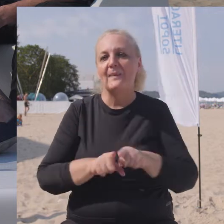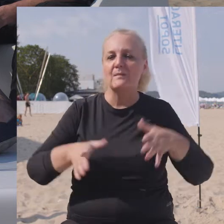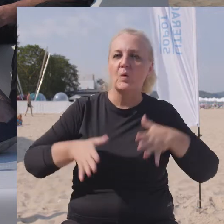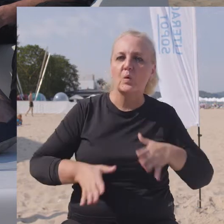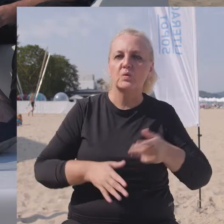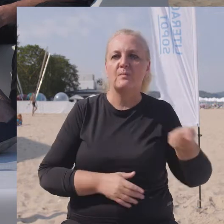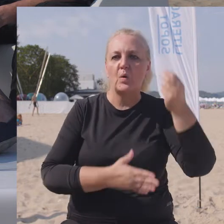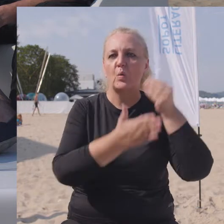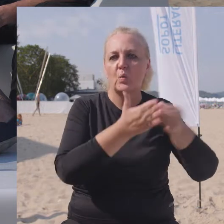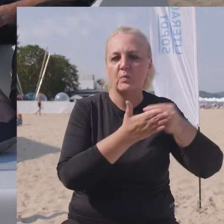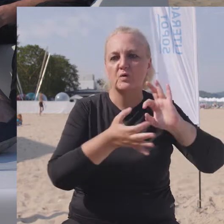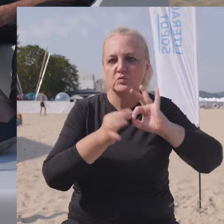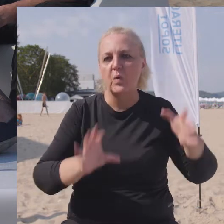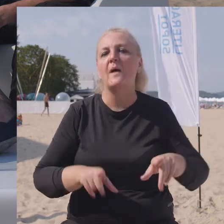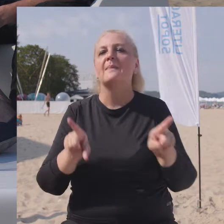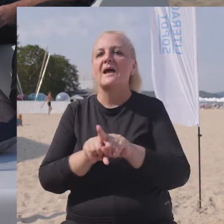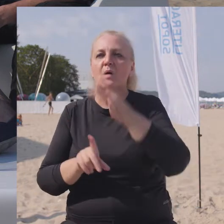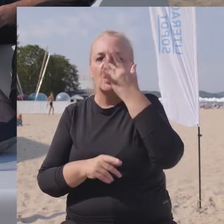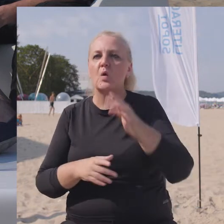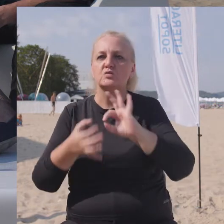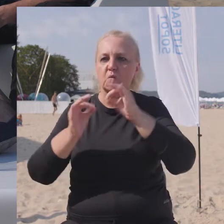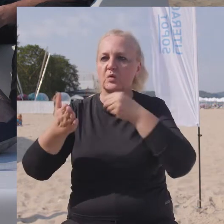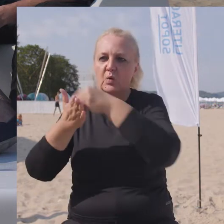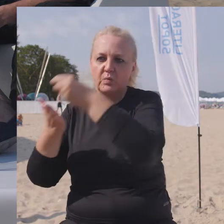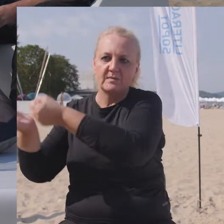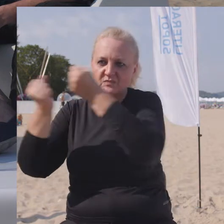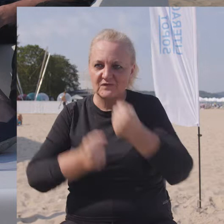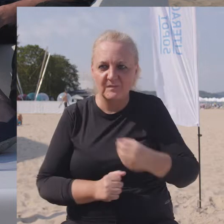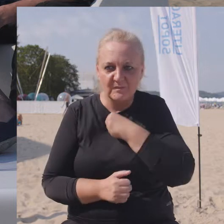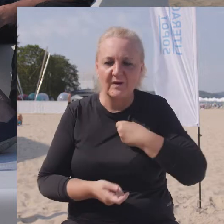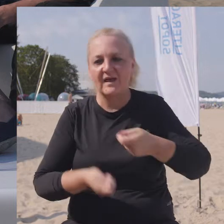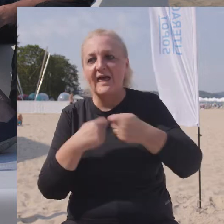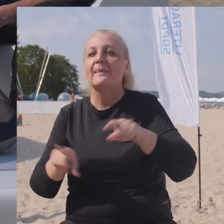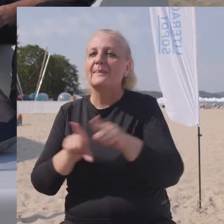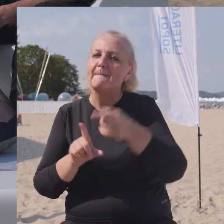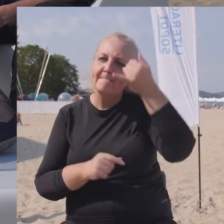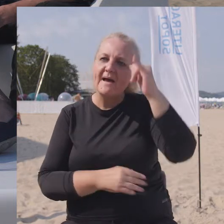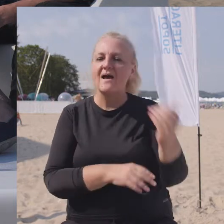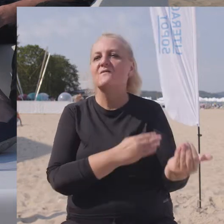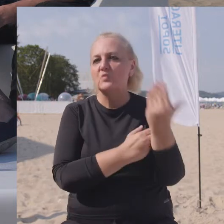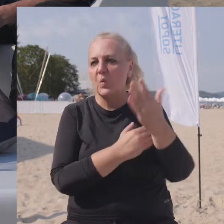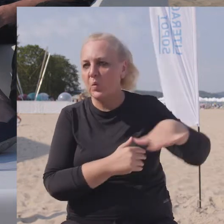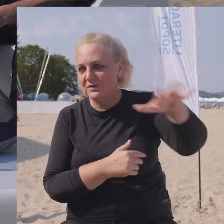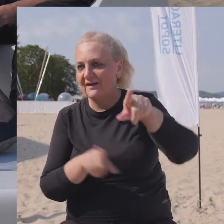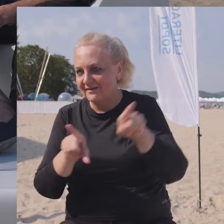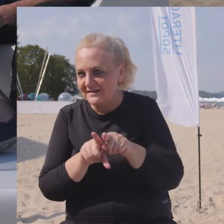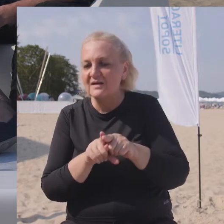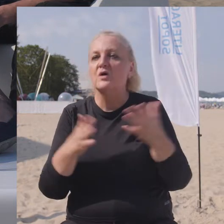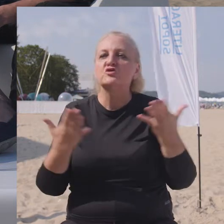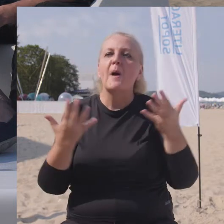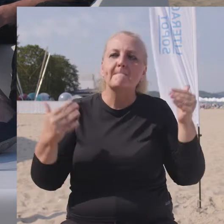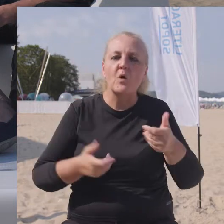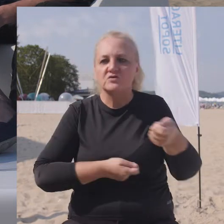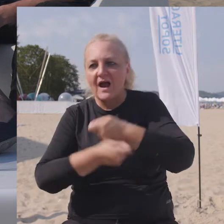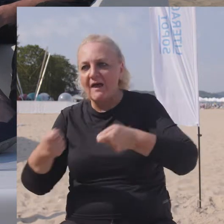złoto, kraje byłego Związku Radzieckiego właśnie, ale też Berlin Wschodni. No wszędzie tam, gdzie można było